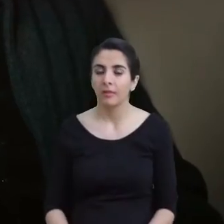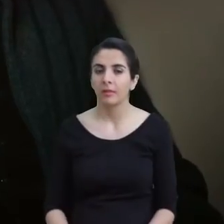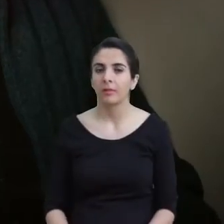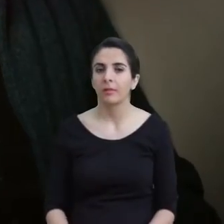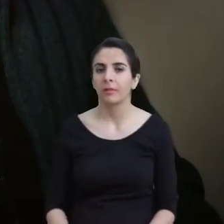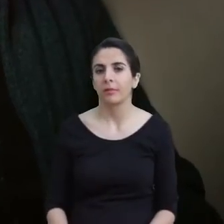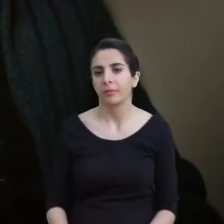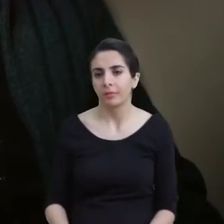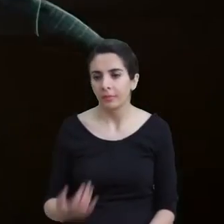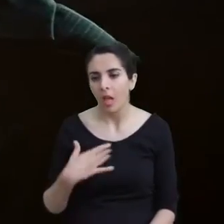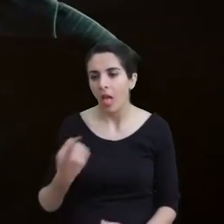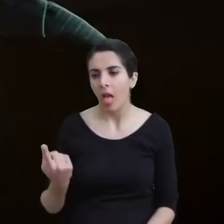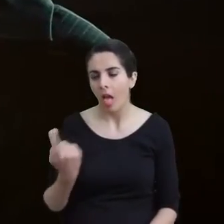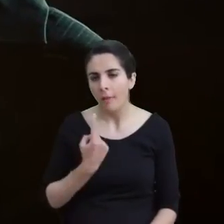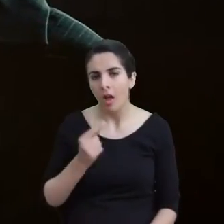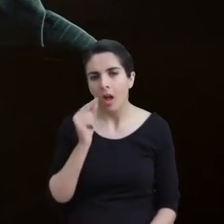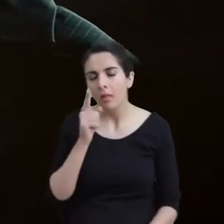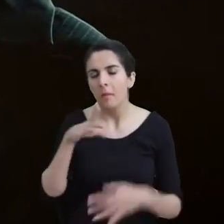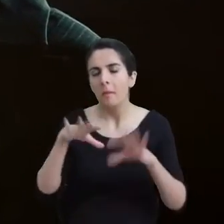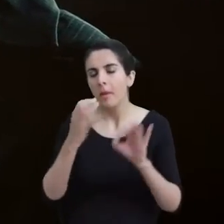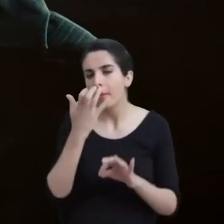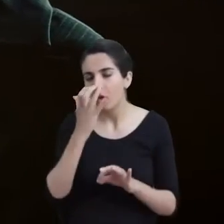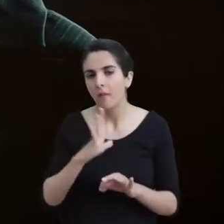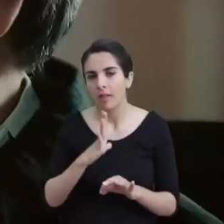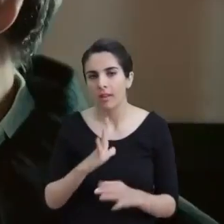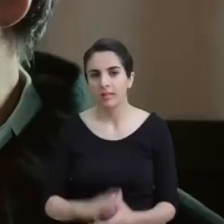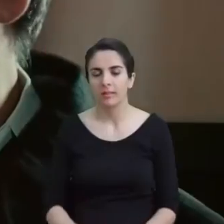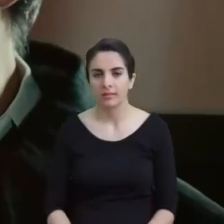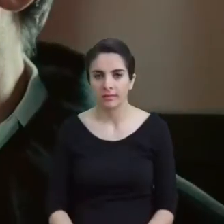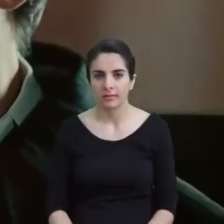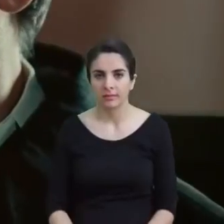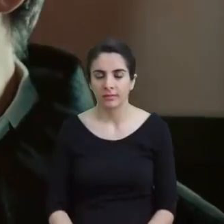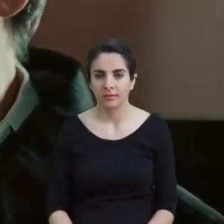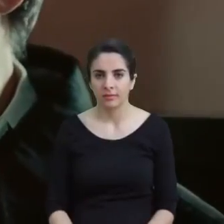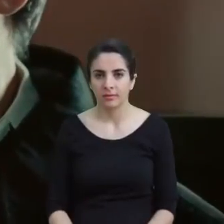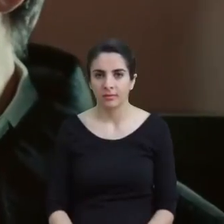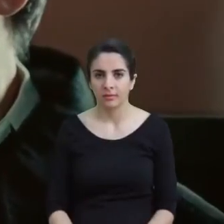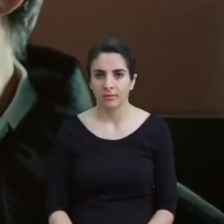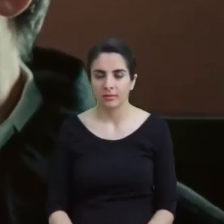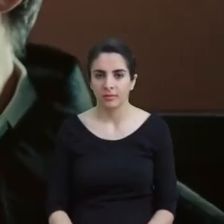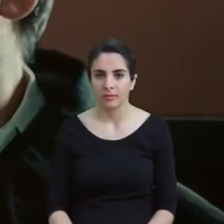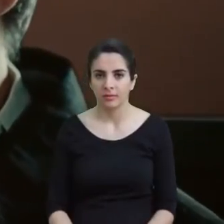Esat Paşa emrinize amade. Boris Azize'ye döndü ama yüzüne bakmadı.